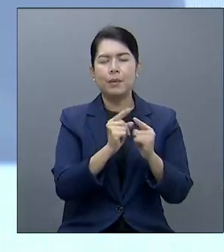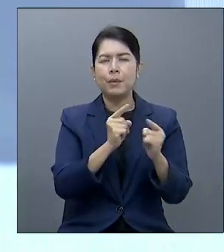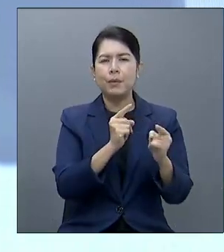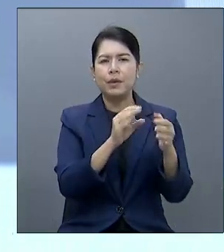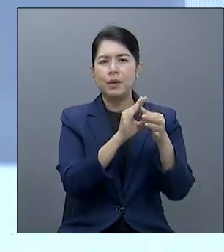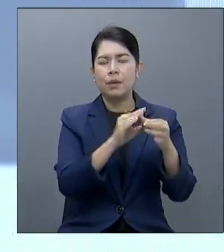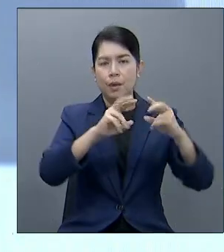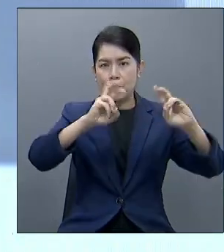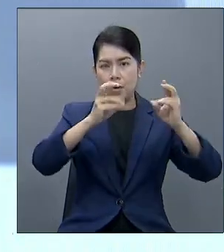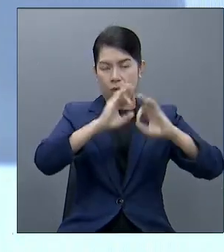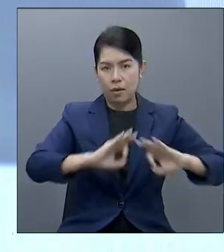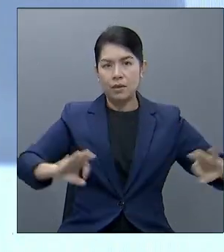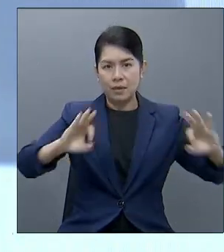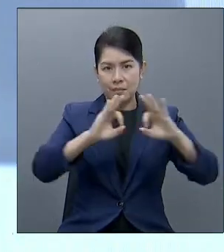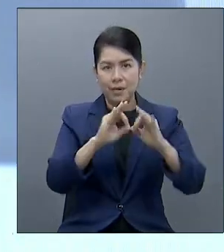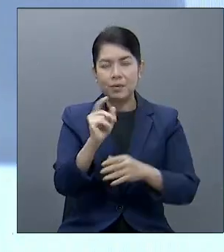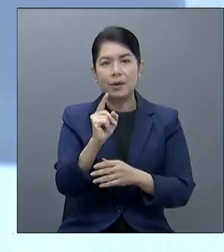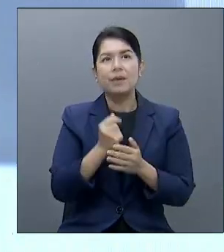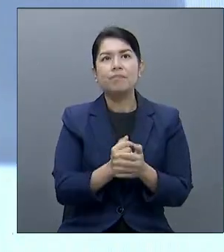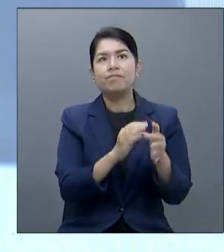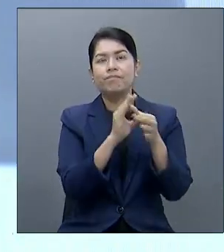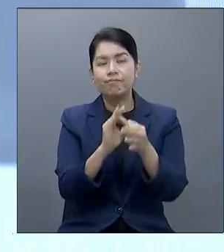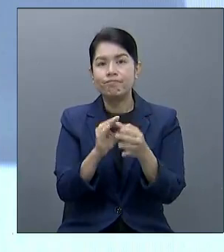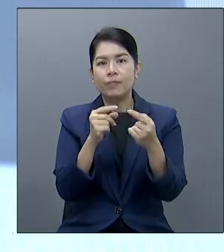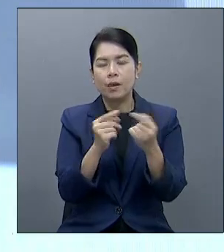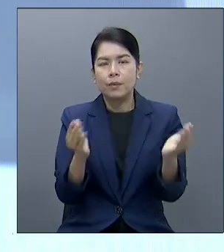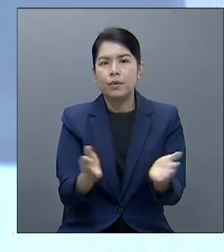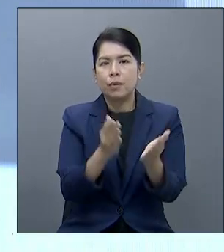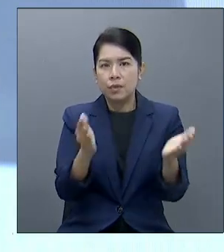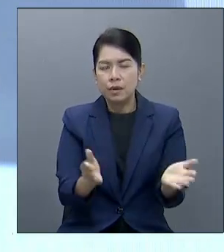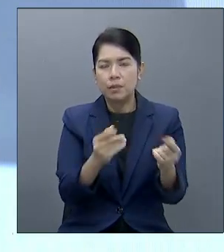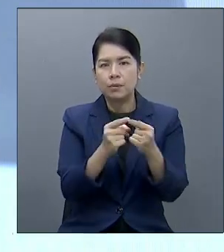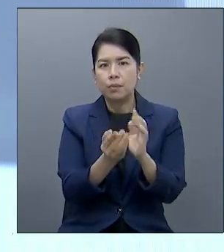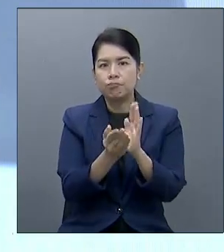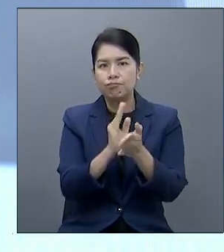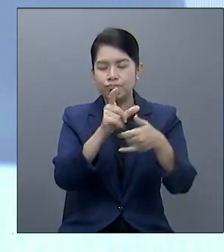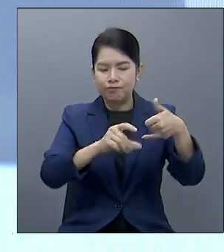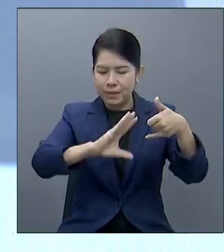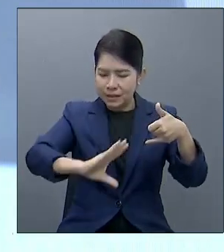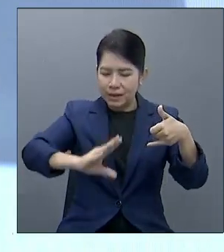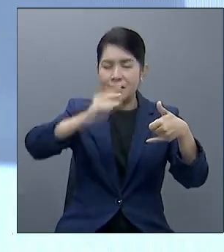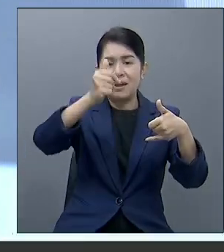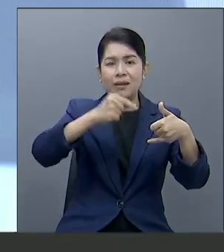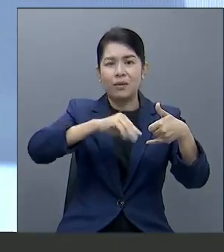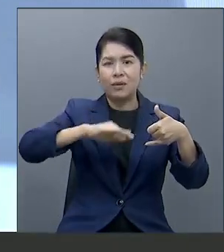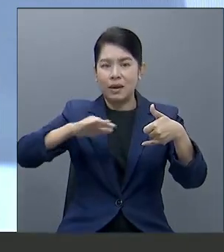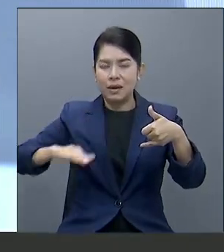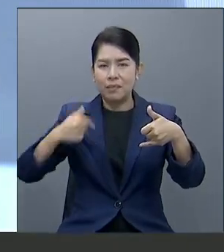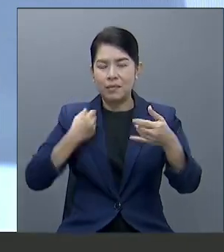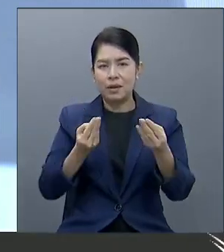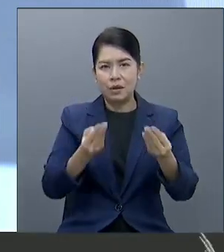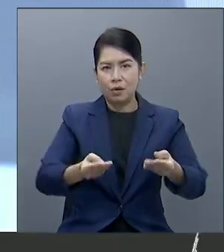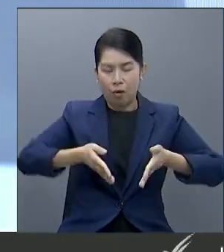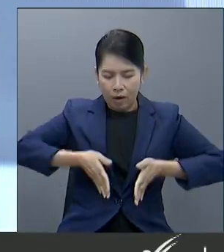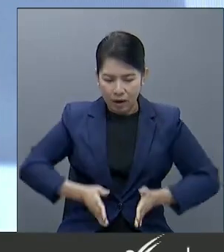กหนึ่งประเด็นที่สำคัญนะคะนั่นก็คือในเรื่องของการส่งเสริมและการพัฒนาประชากรให้เกิดและเติบโตอย่างมีคุณ